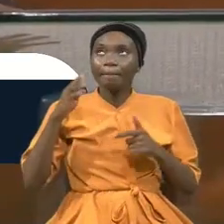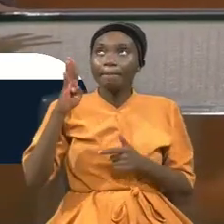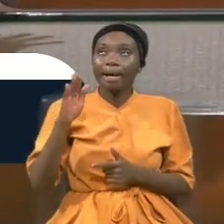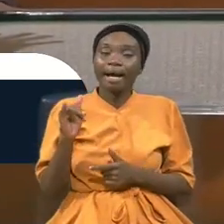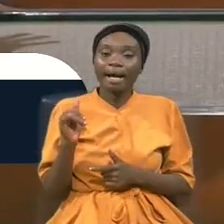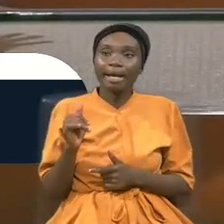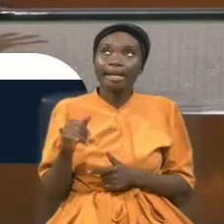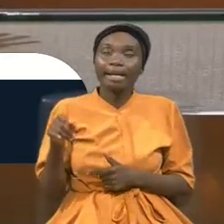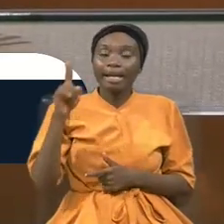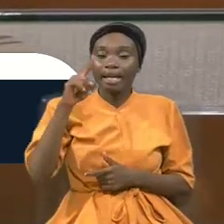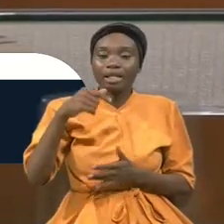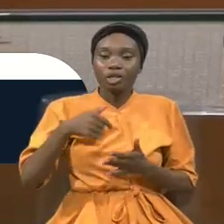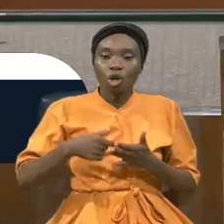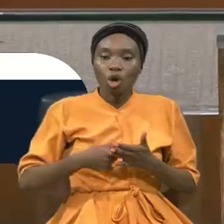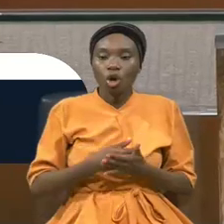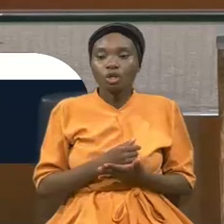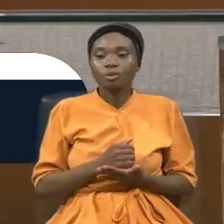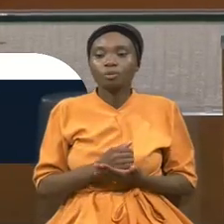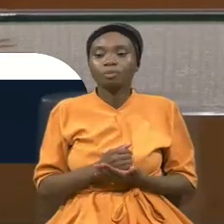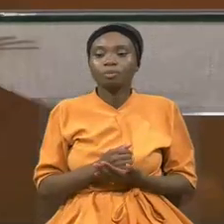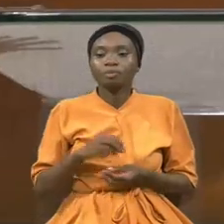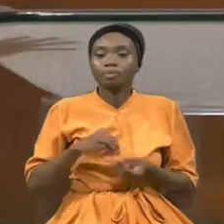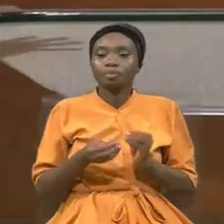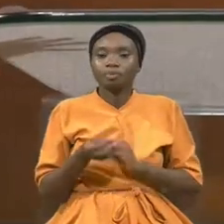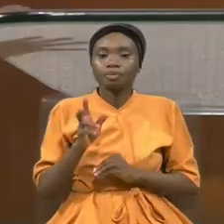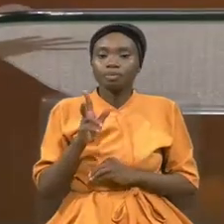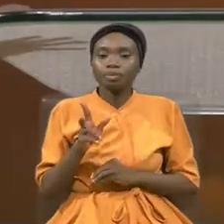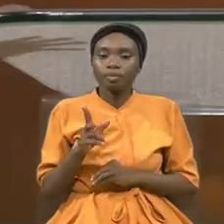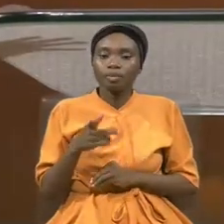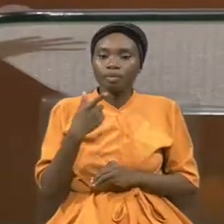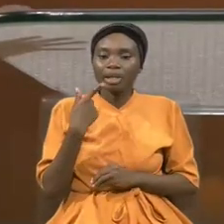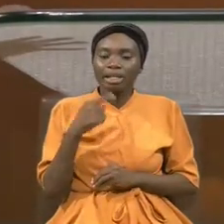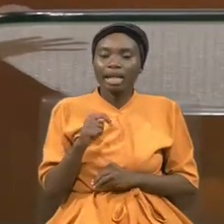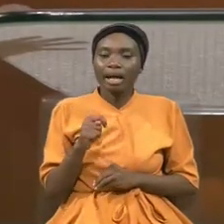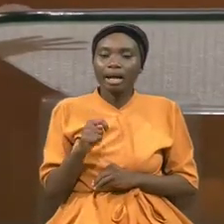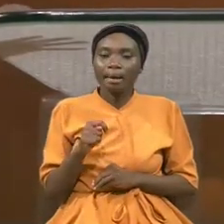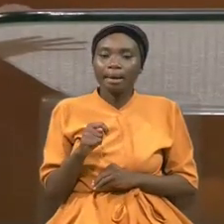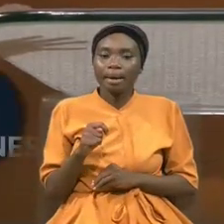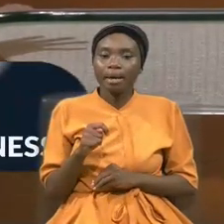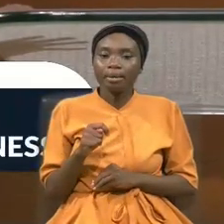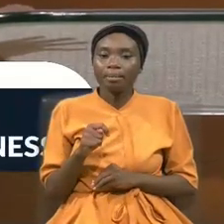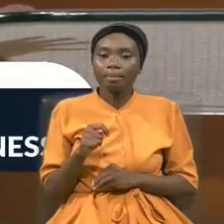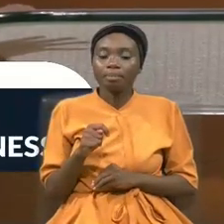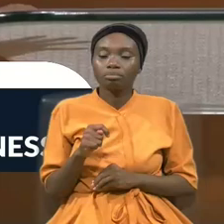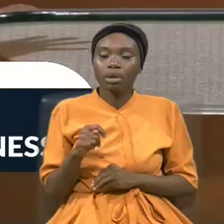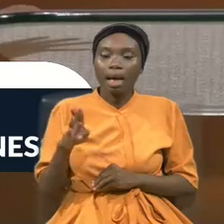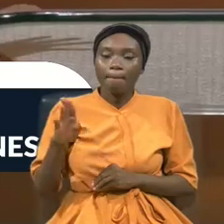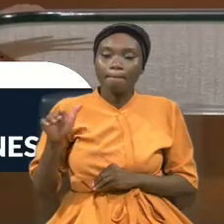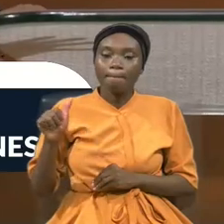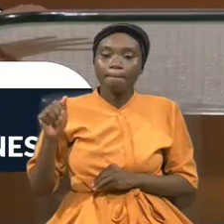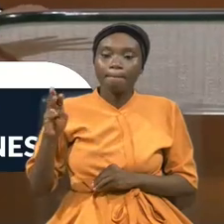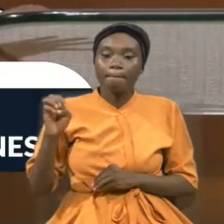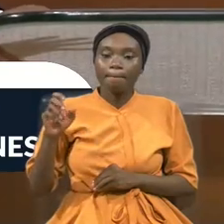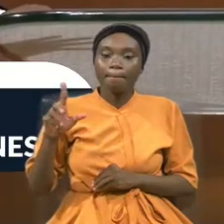par son évangile. Numéro 3, les disciples